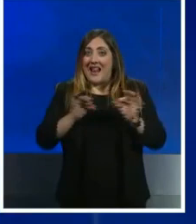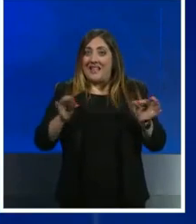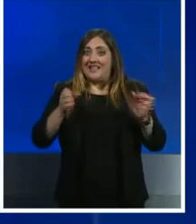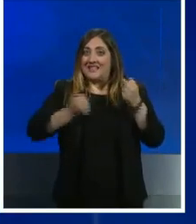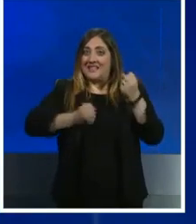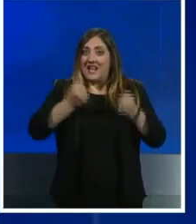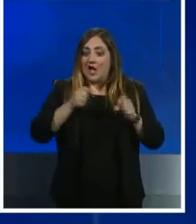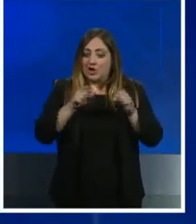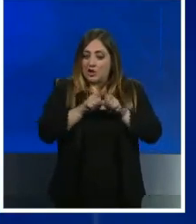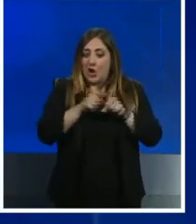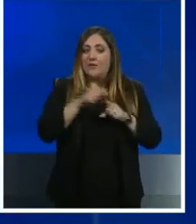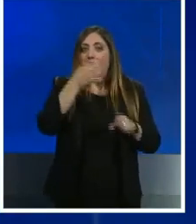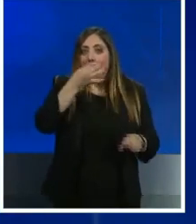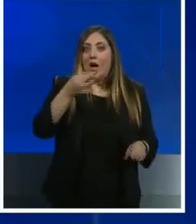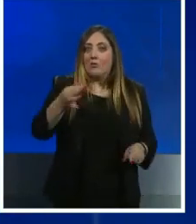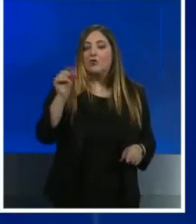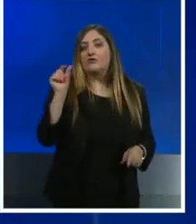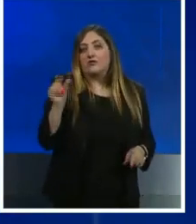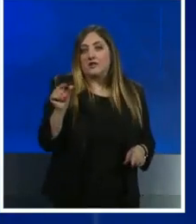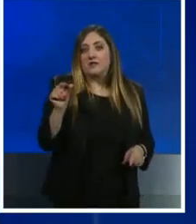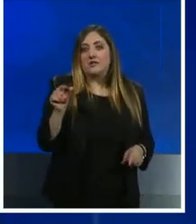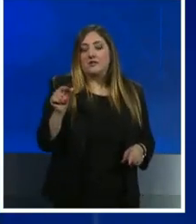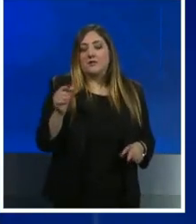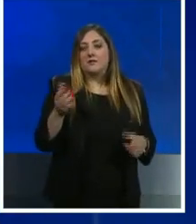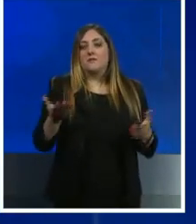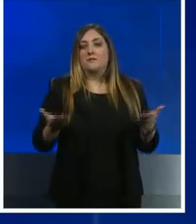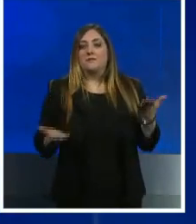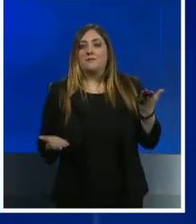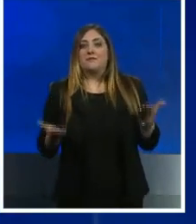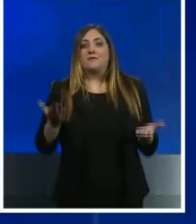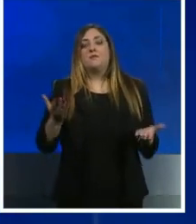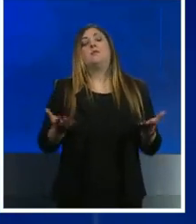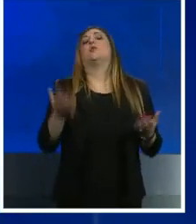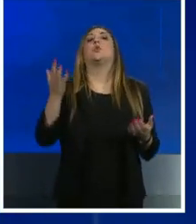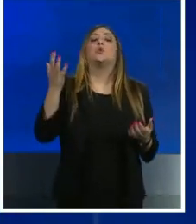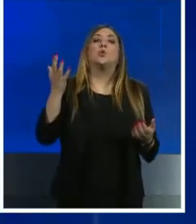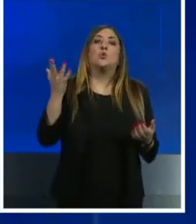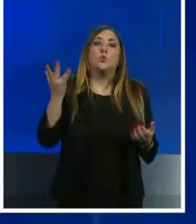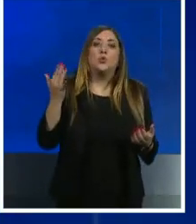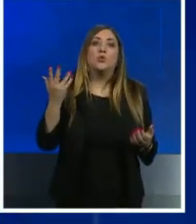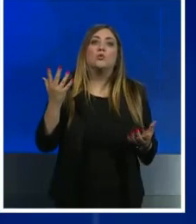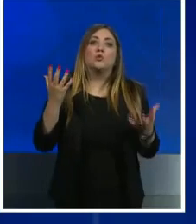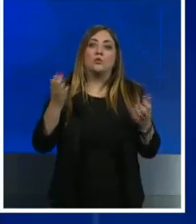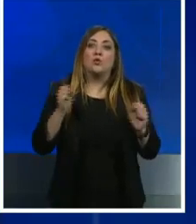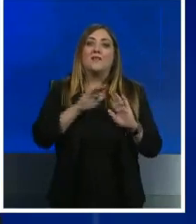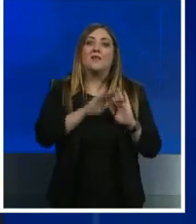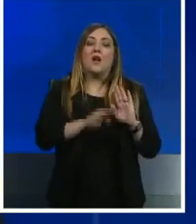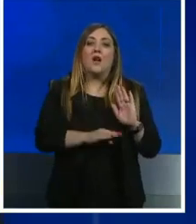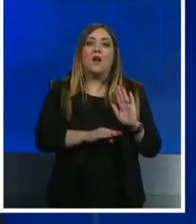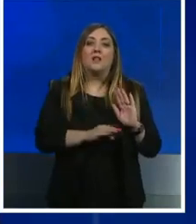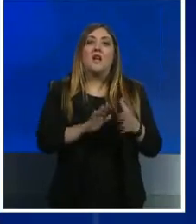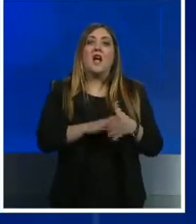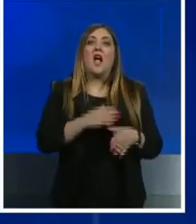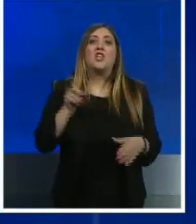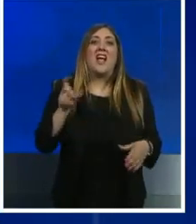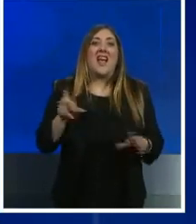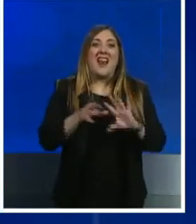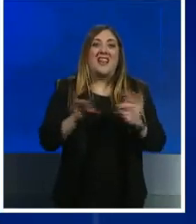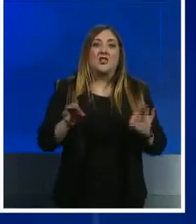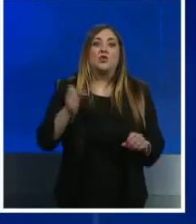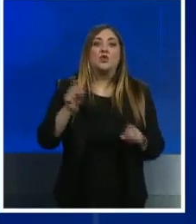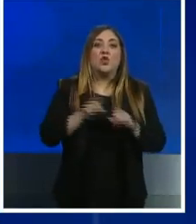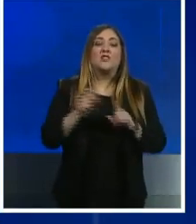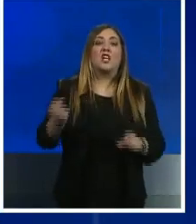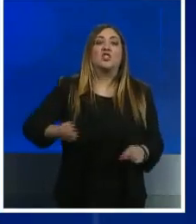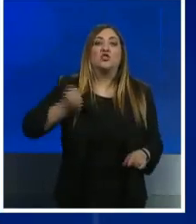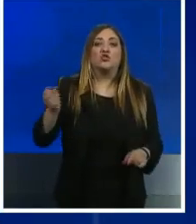ammont ta' tniġġis. Għaliex sakemm niċċarġjawhom mill-power station, ovvjament hemm l-emissjonijiet